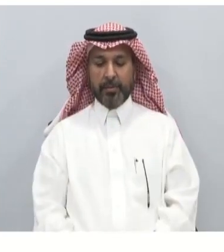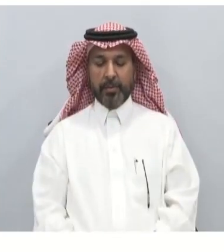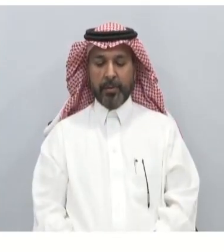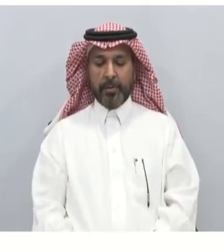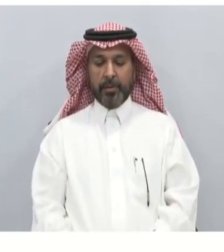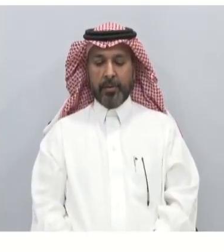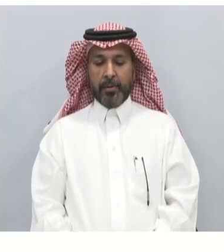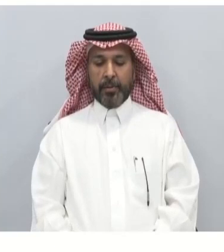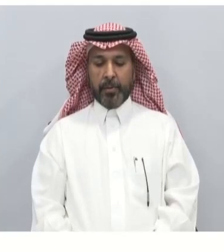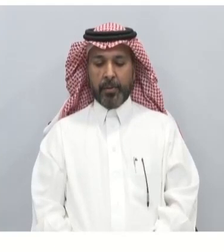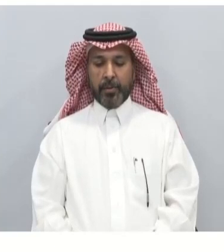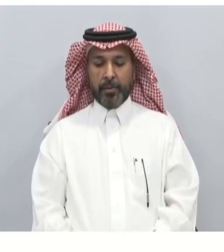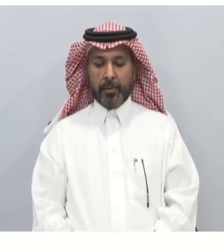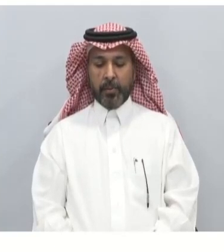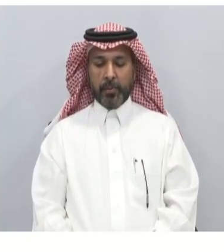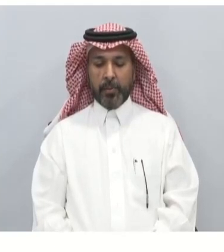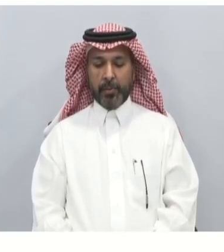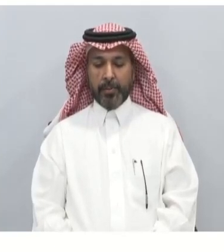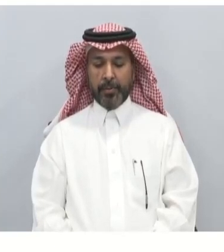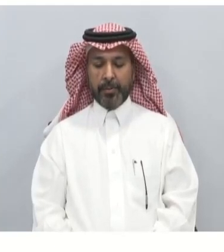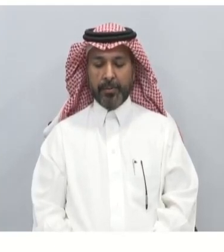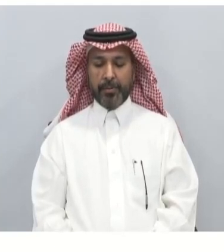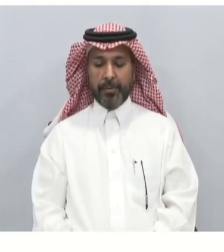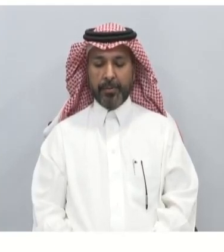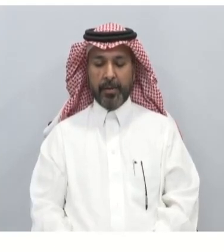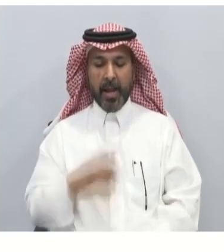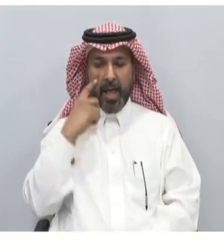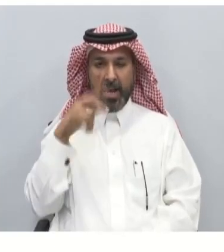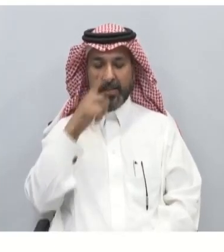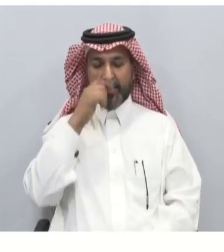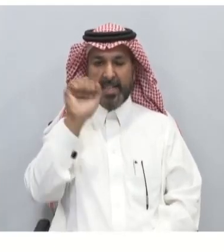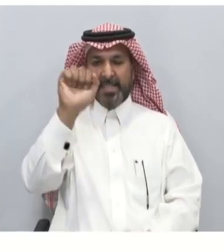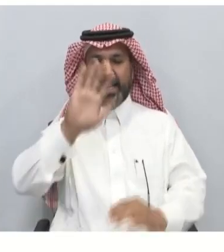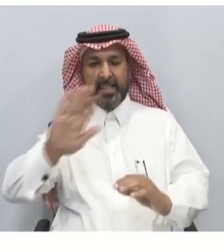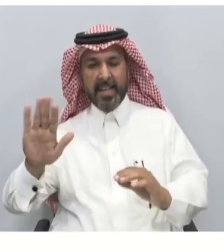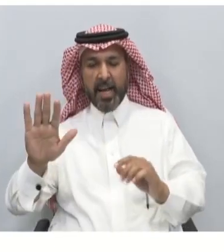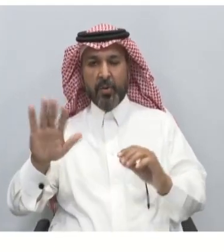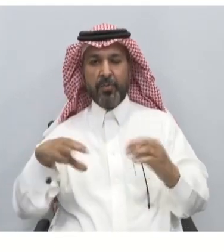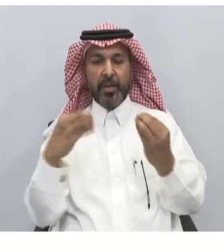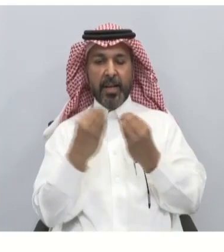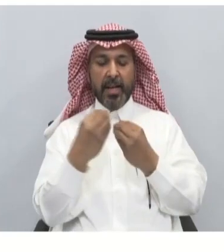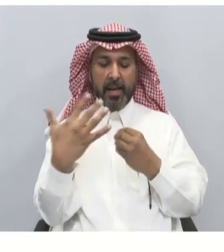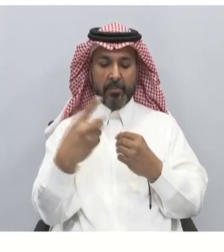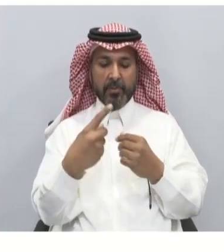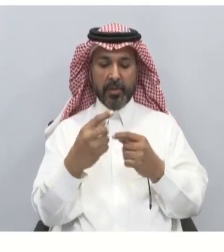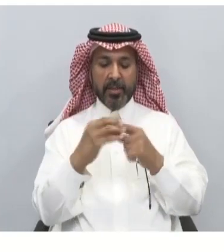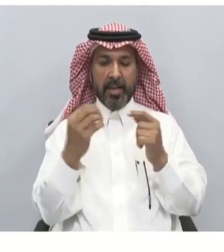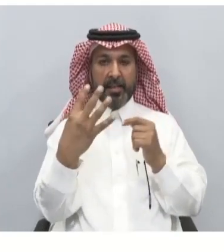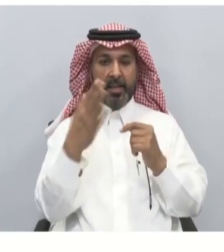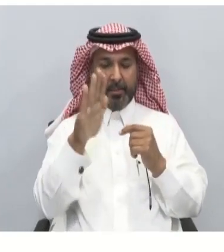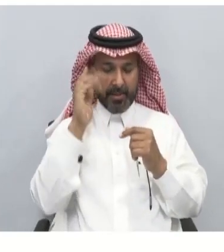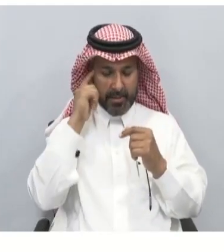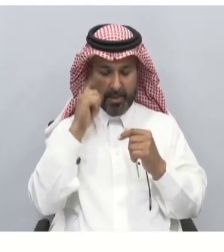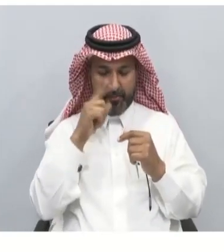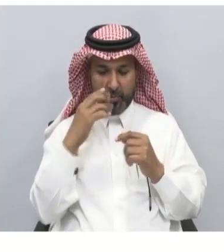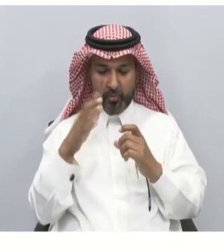الطرفين صارت ص تساوي 15 ناقص 4 س. طبعا حطينا قيم 0 و1 و2 و3